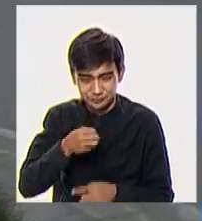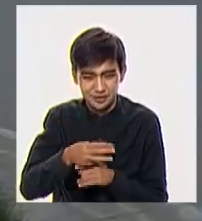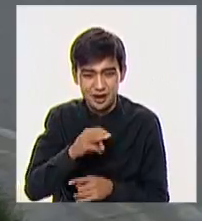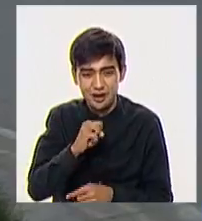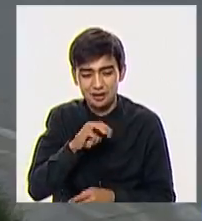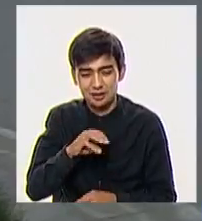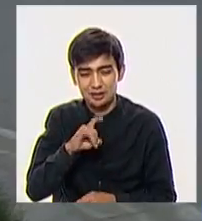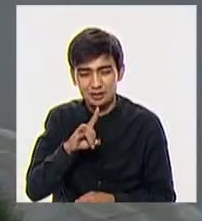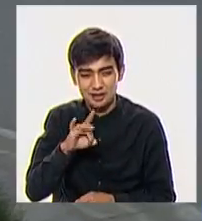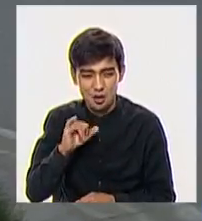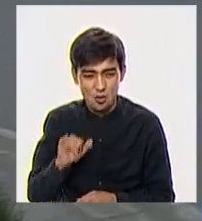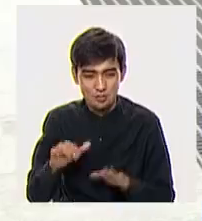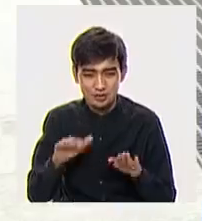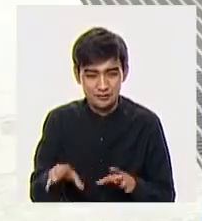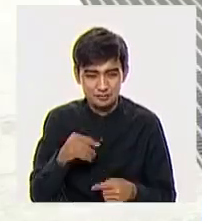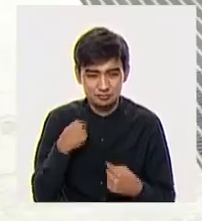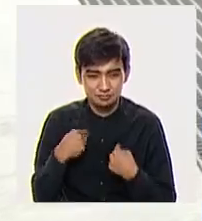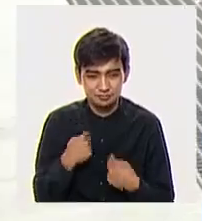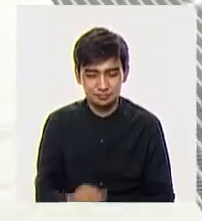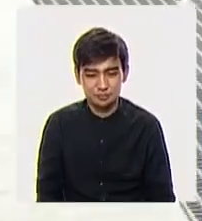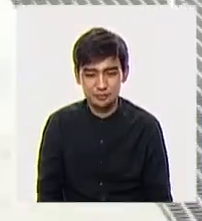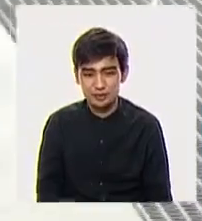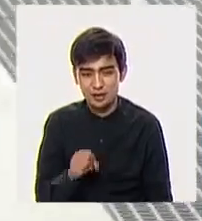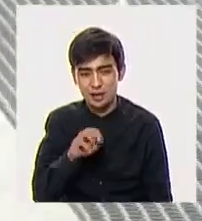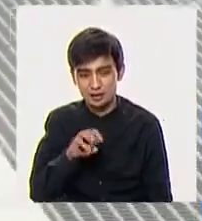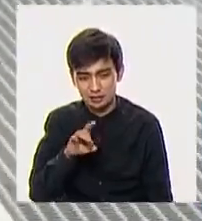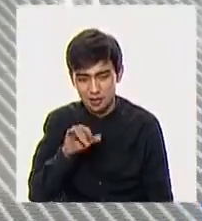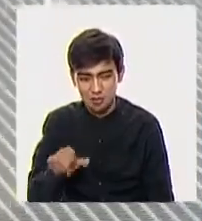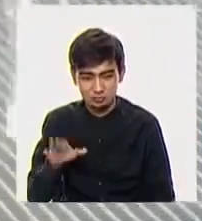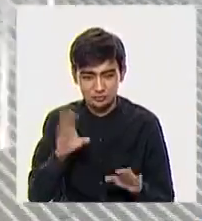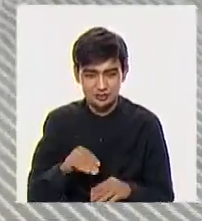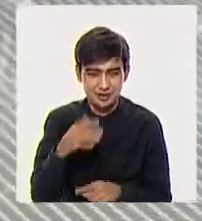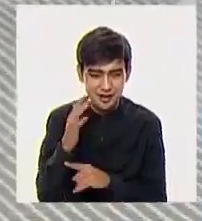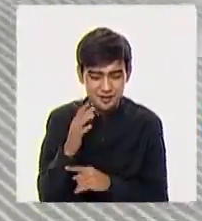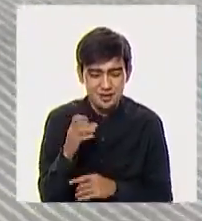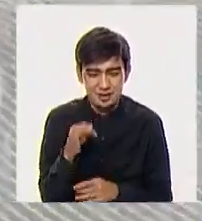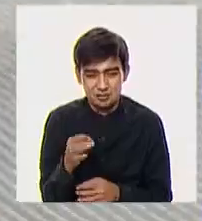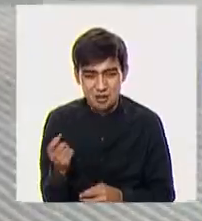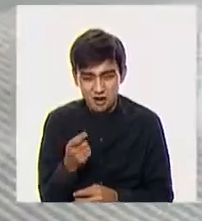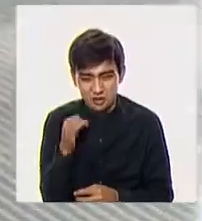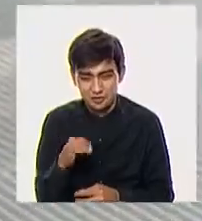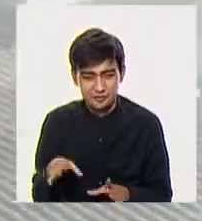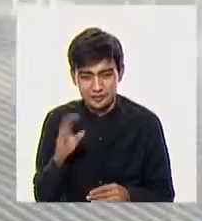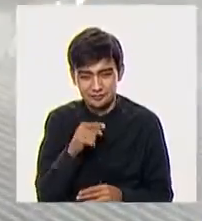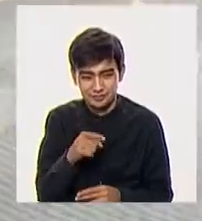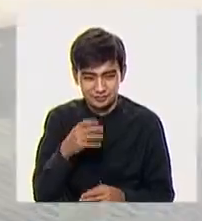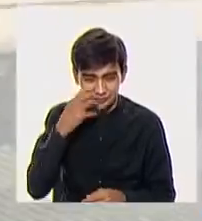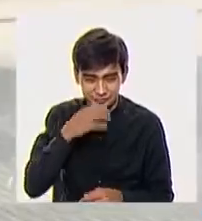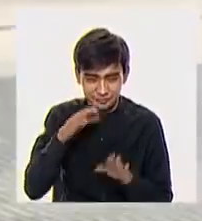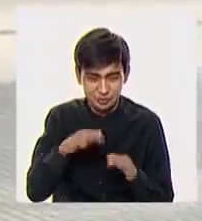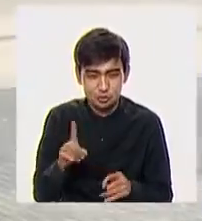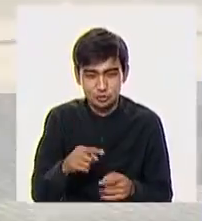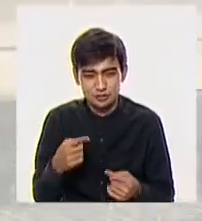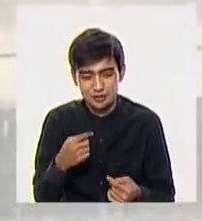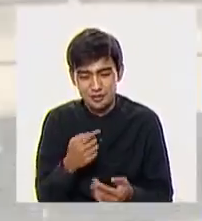атыраулықтарды әбігерге түсіруде. Атырауда жанға сая болар, тал теректер өте аз. Сондықтан атыраулықтар мына ыстықта жан